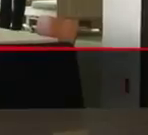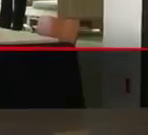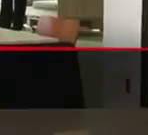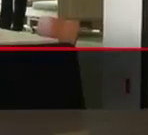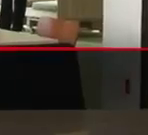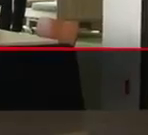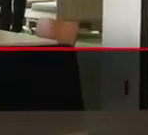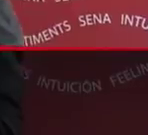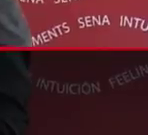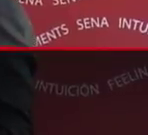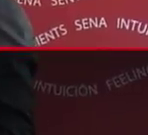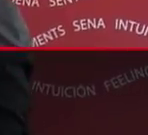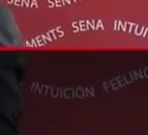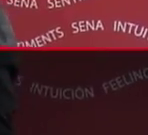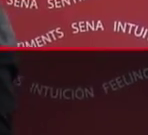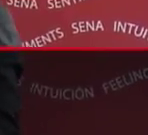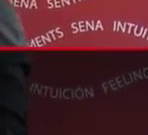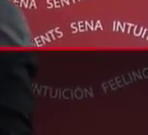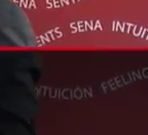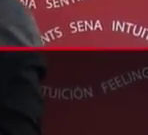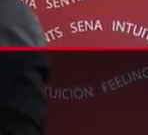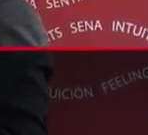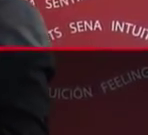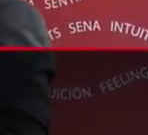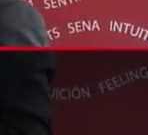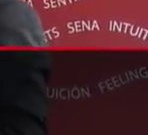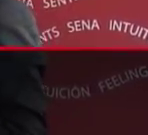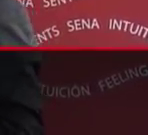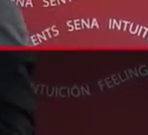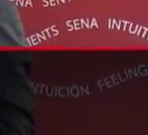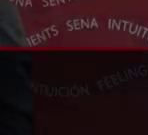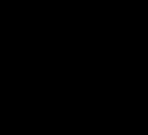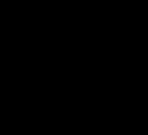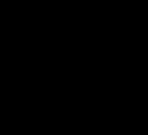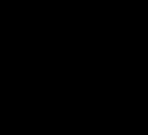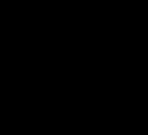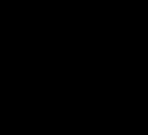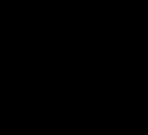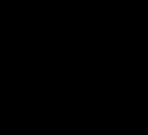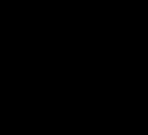diseinuarekin eta sormenarekin zerikusia duten jardueretako coworking gune baten sorkuntza.